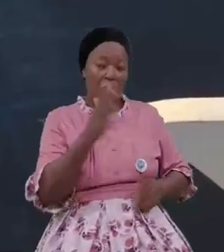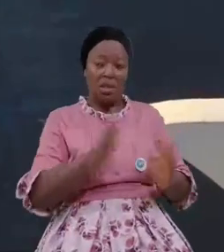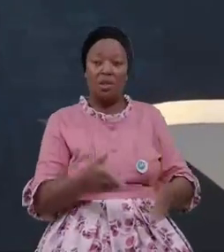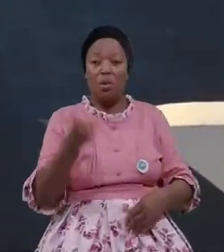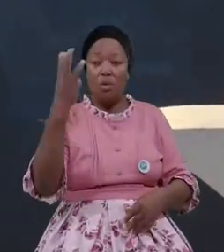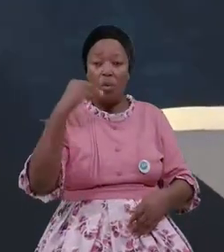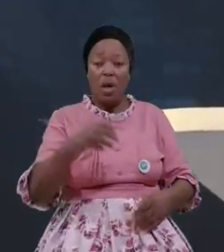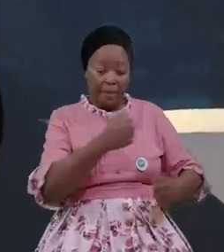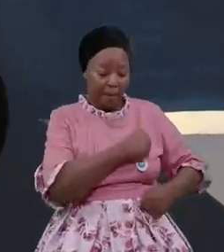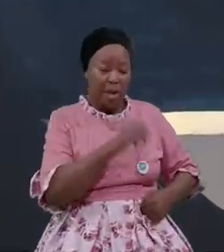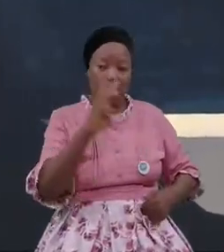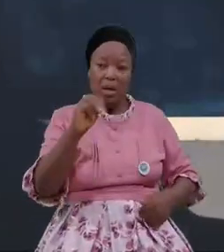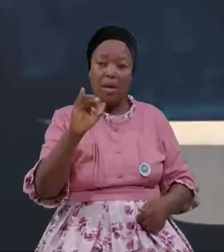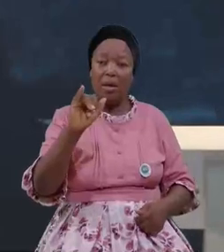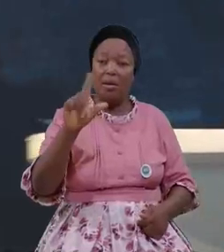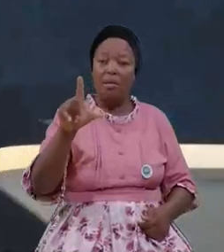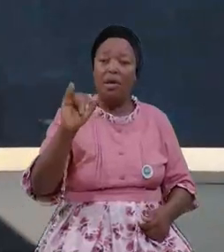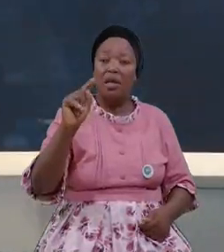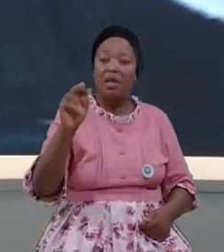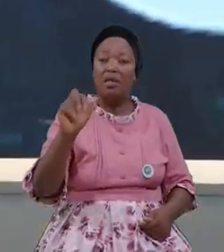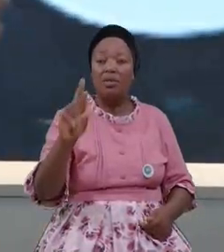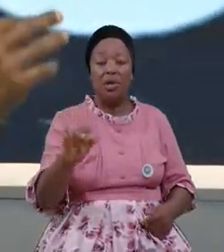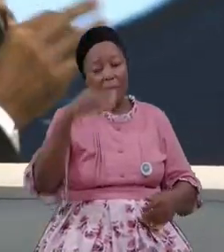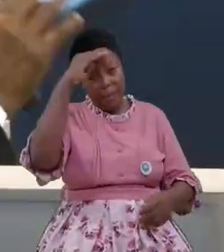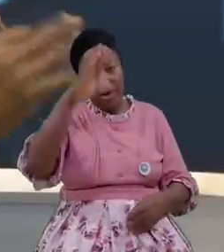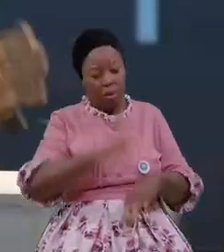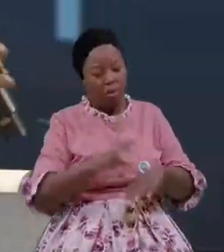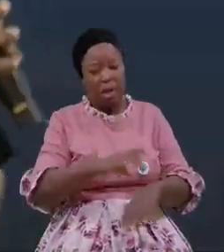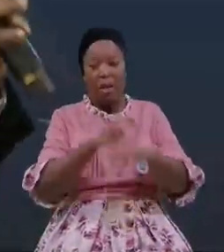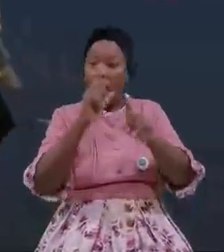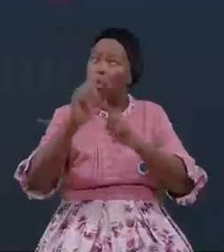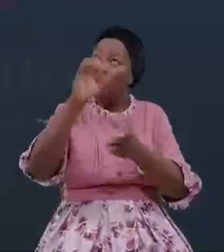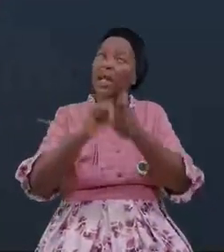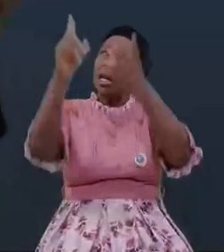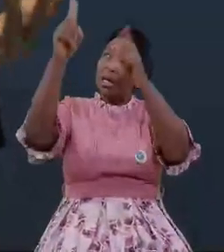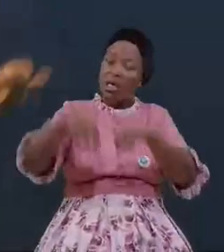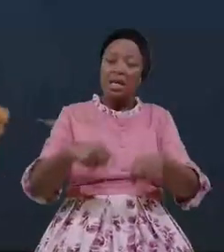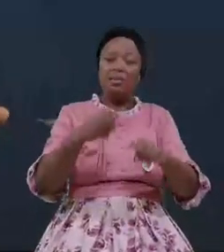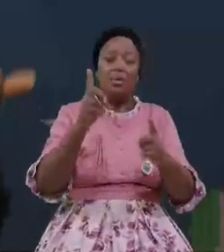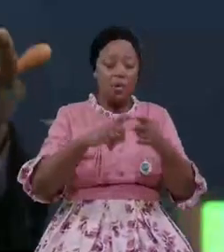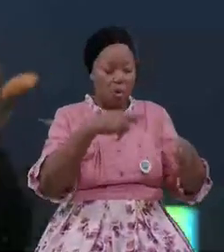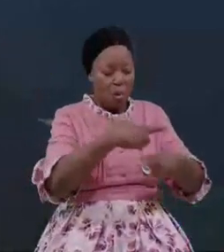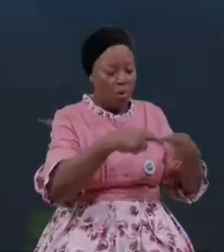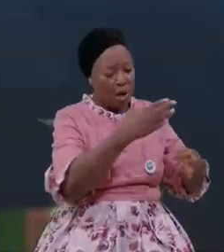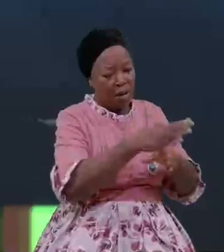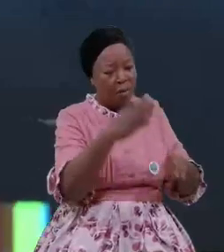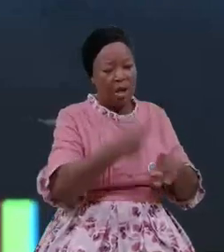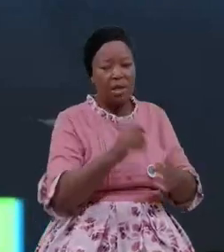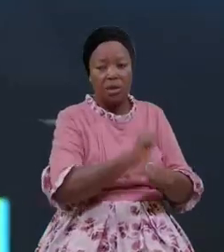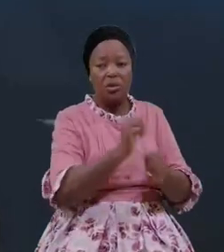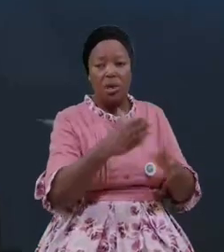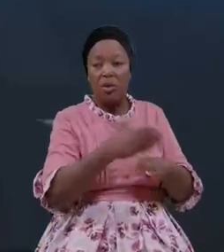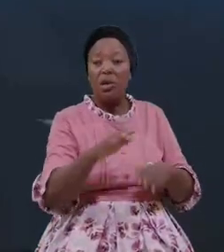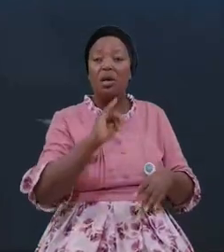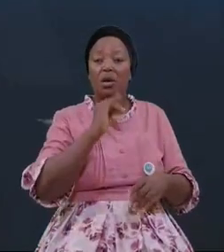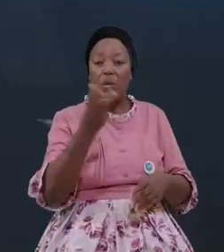étai des militaires armés sur terre ici mais celui qui est venu ôter la pierre est du